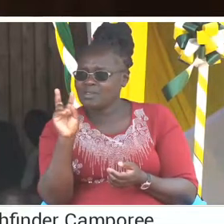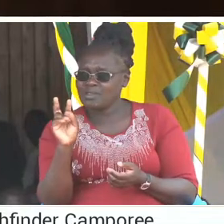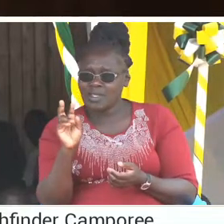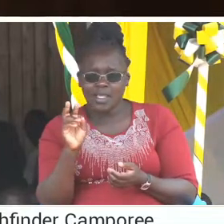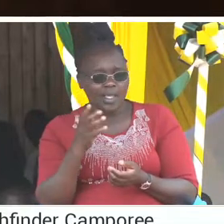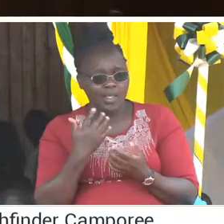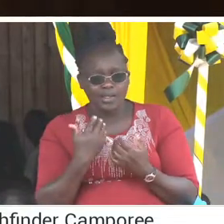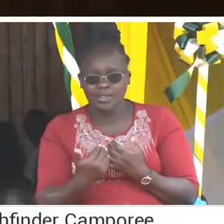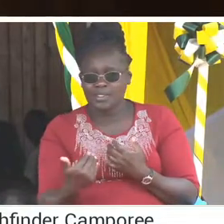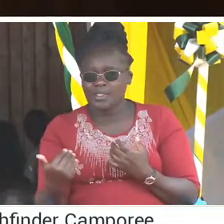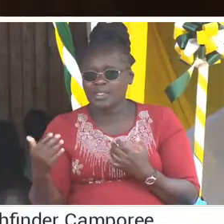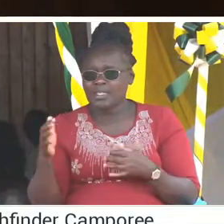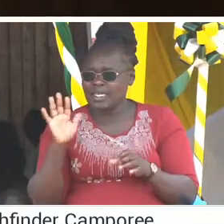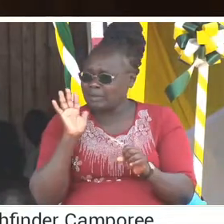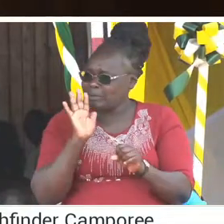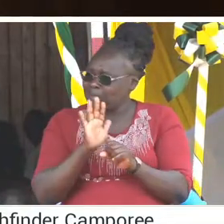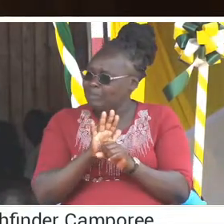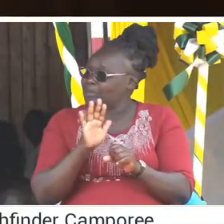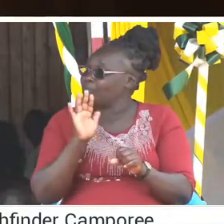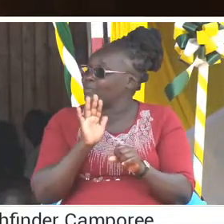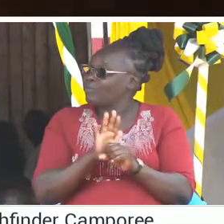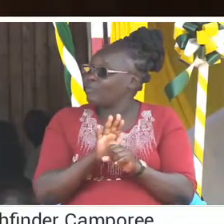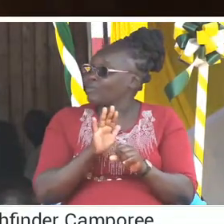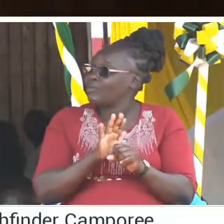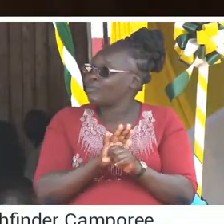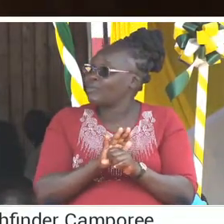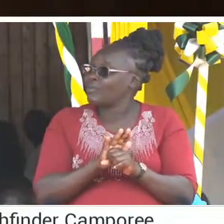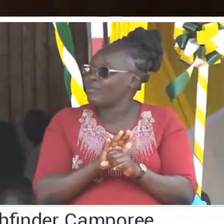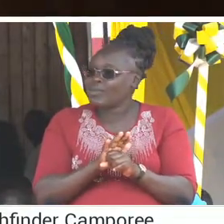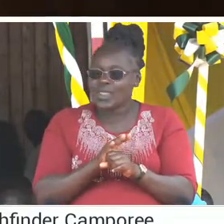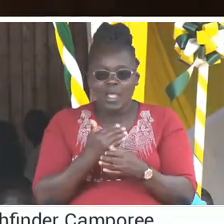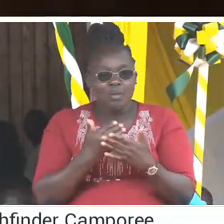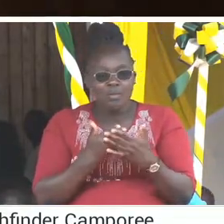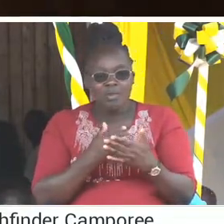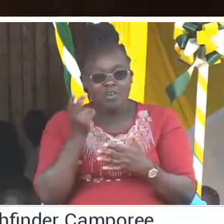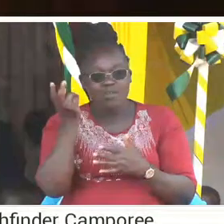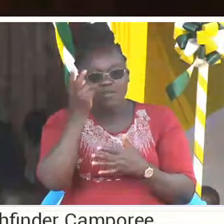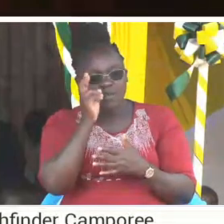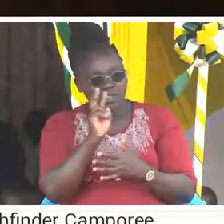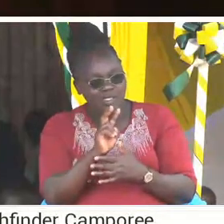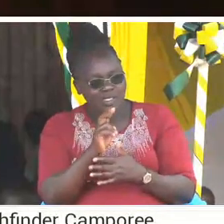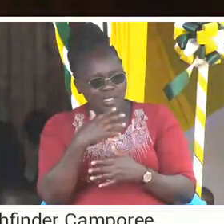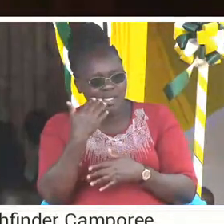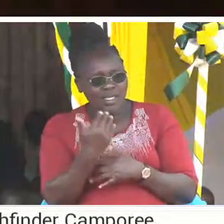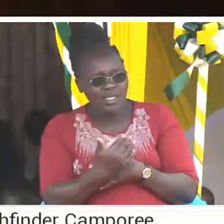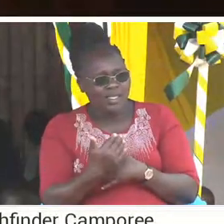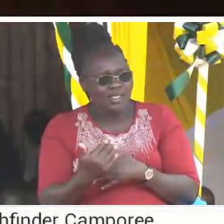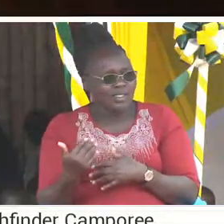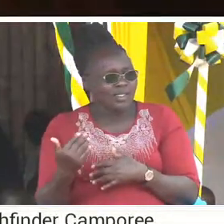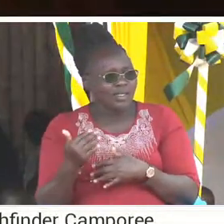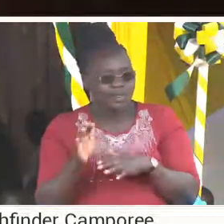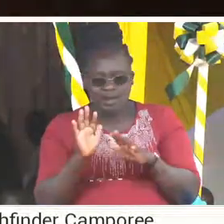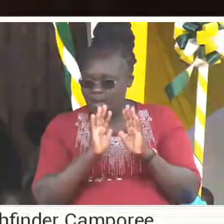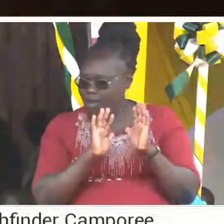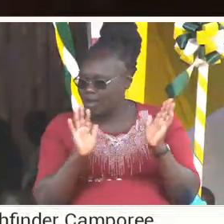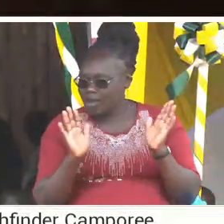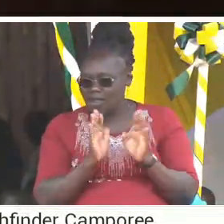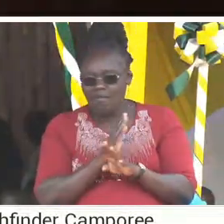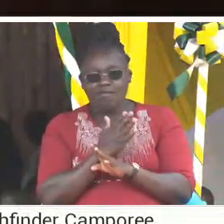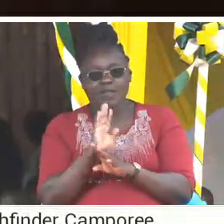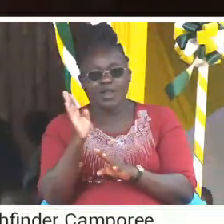mi tangu nizaliwe 50 years plus. Sijawahi ona umati kama huu ya watoto.